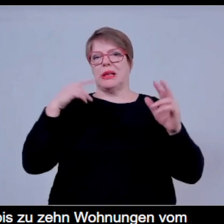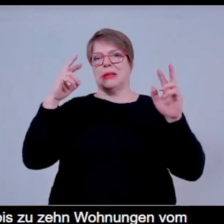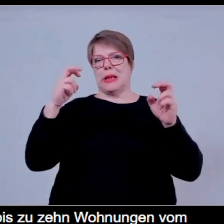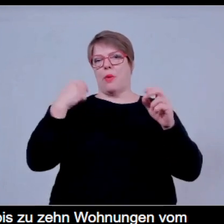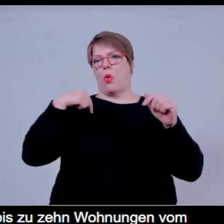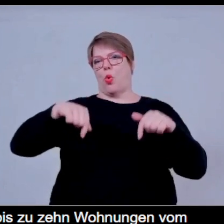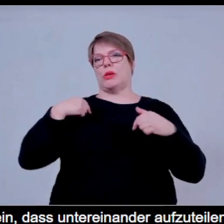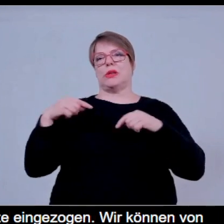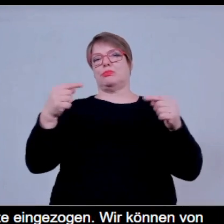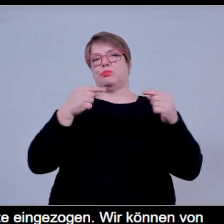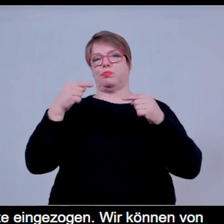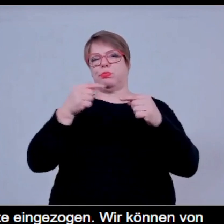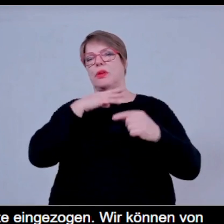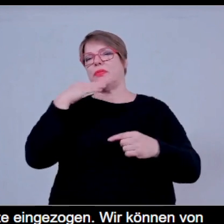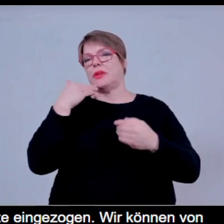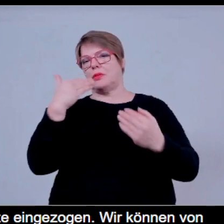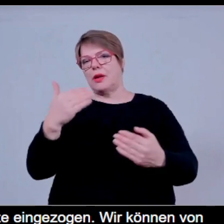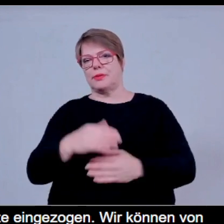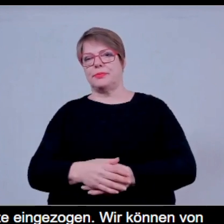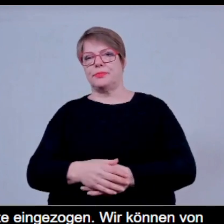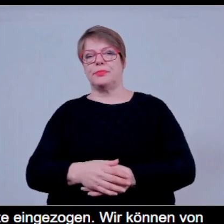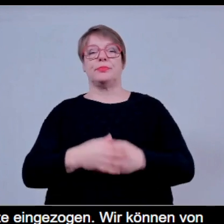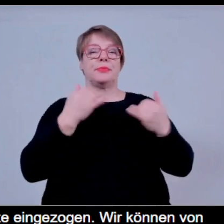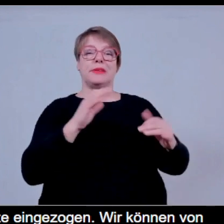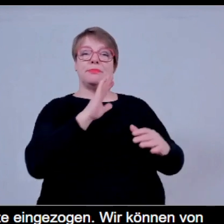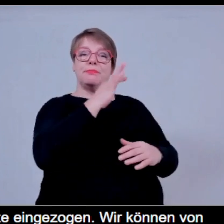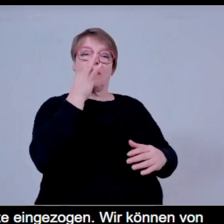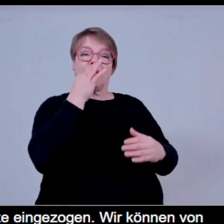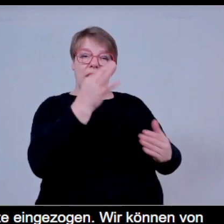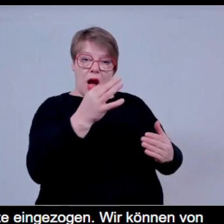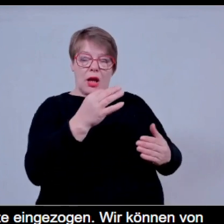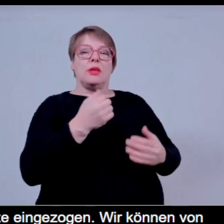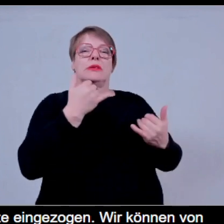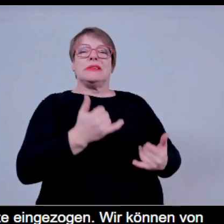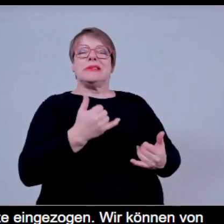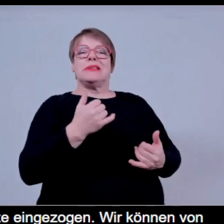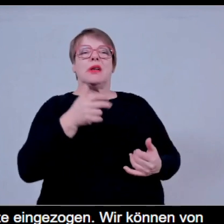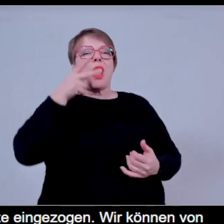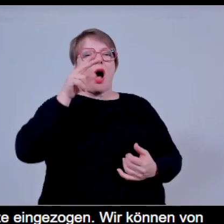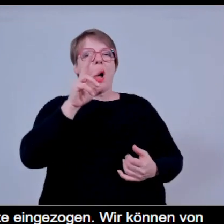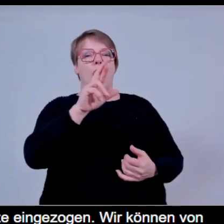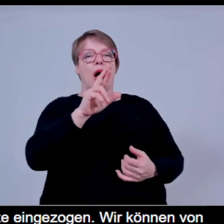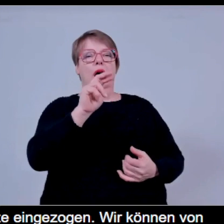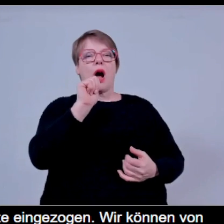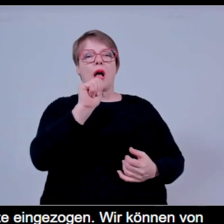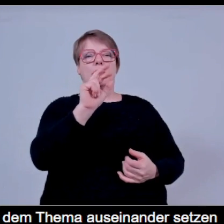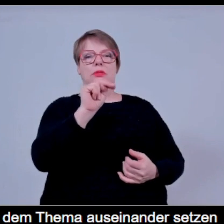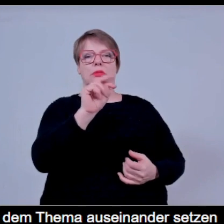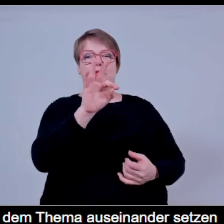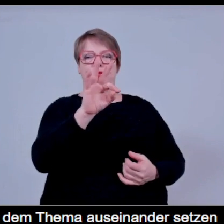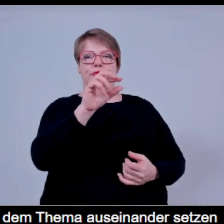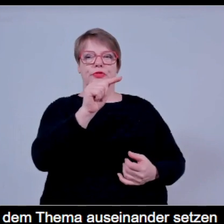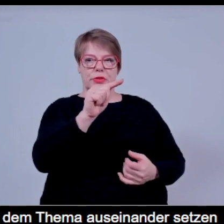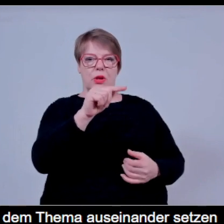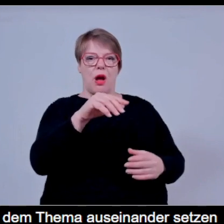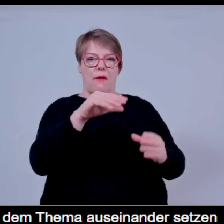Holetschek, Sie haben gestern den Tag über viel diskutiert mit den anderen Gesundheitsministern über eine einheitliche Lösung bei der